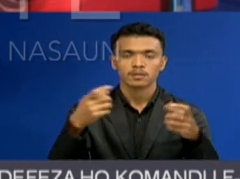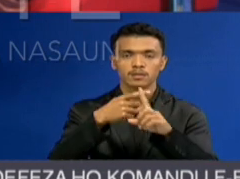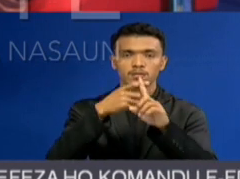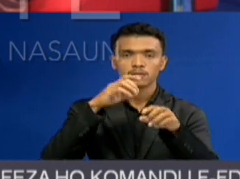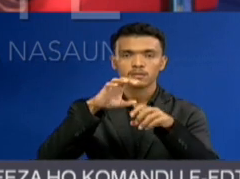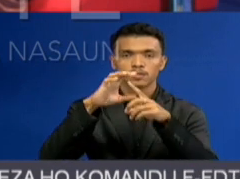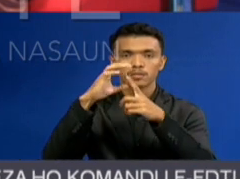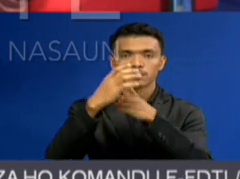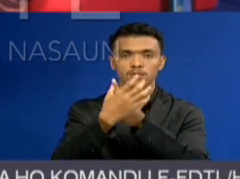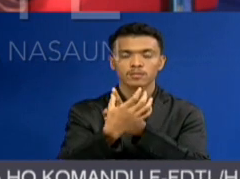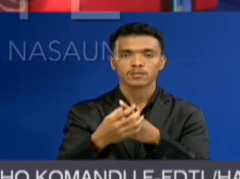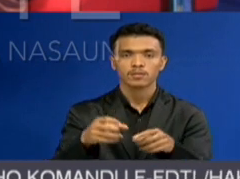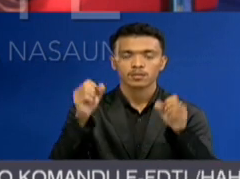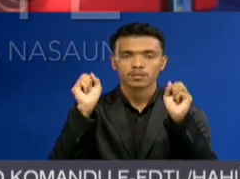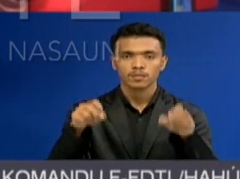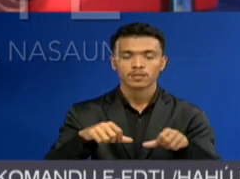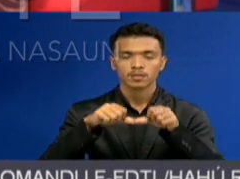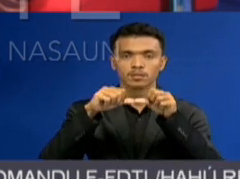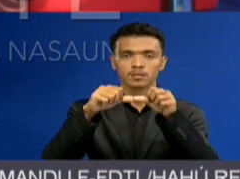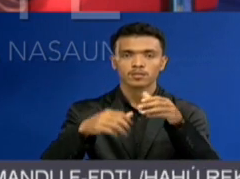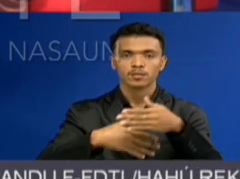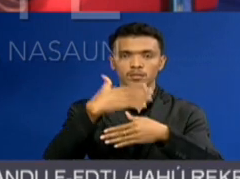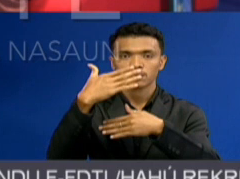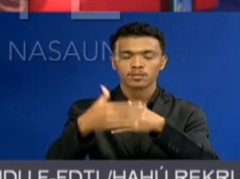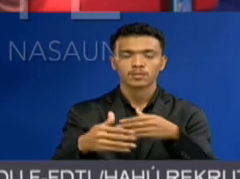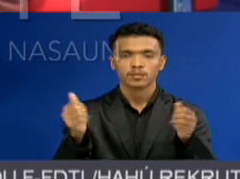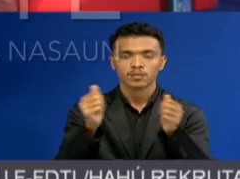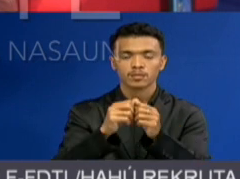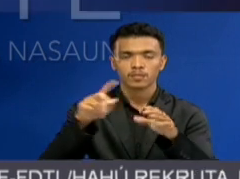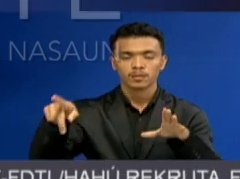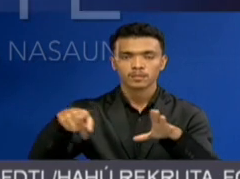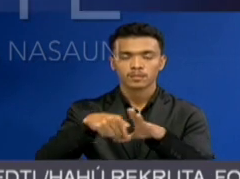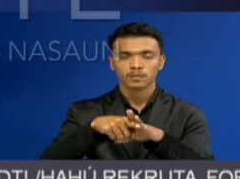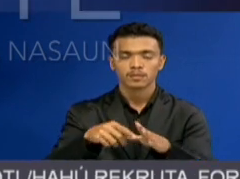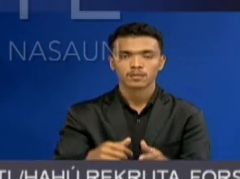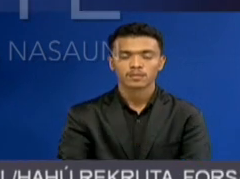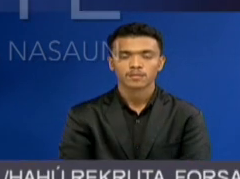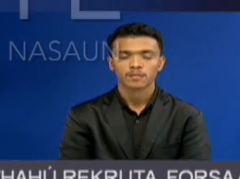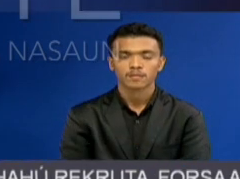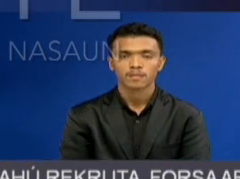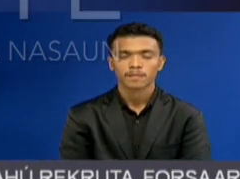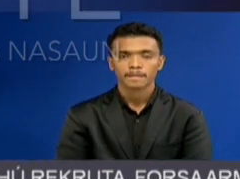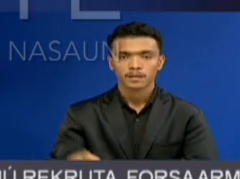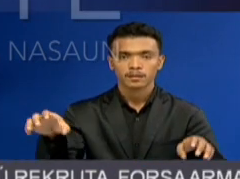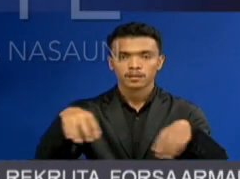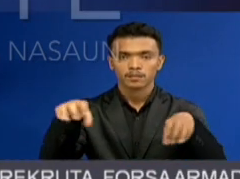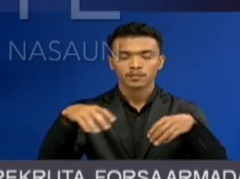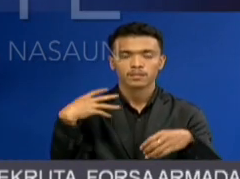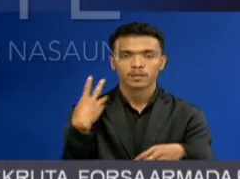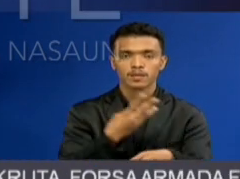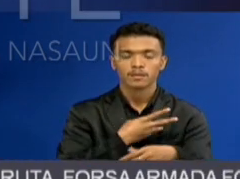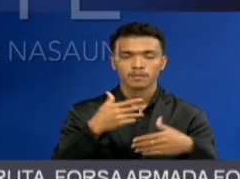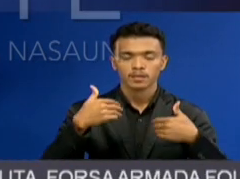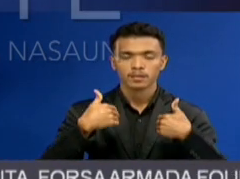cultura patriarcal ne hode bele avança ona ba wen ho sirne participamos esforço ne be maka ami iha ami hak ami